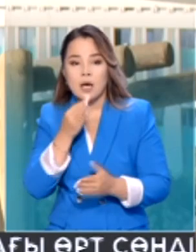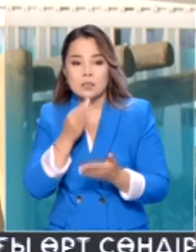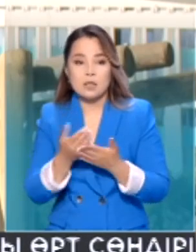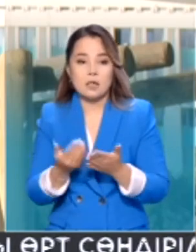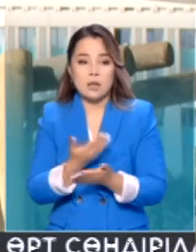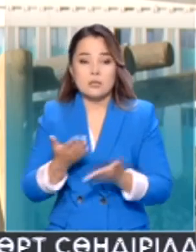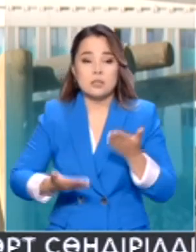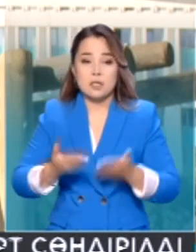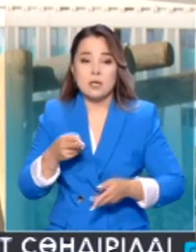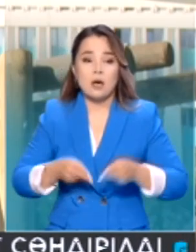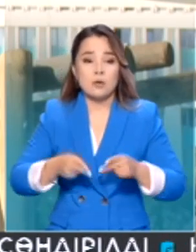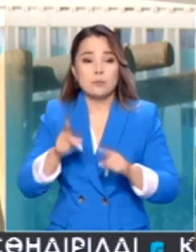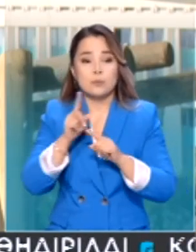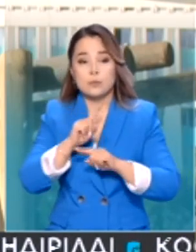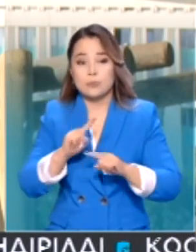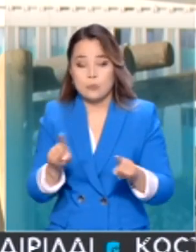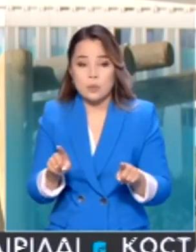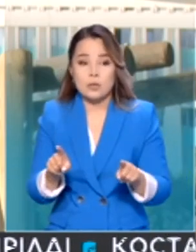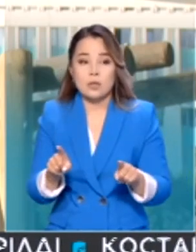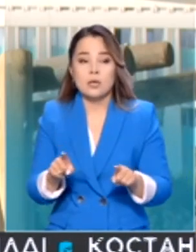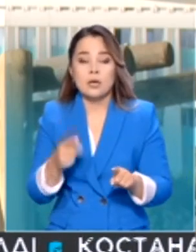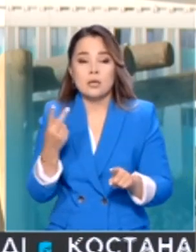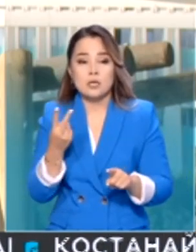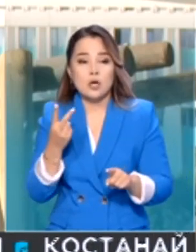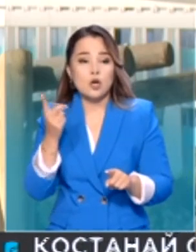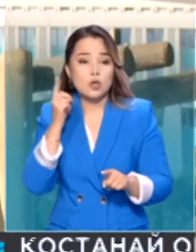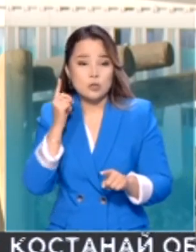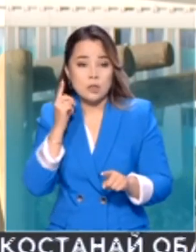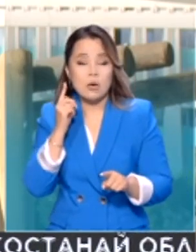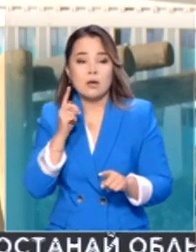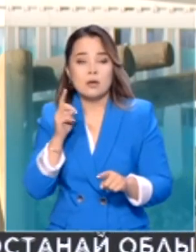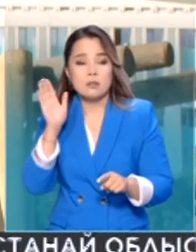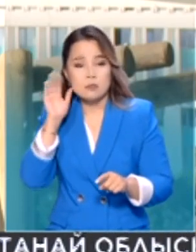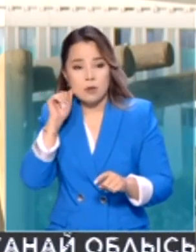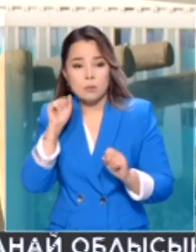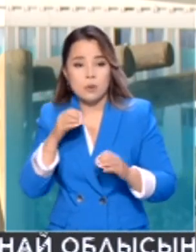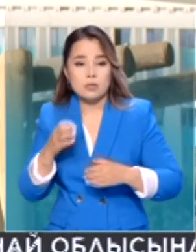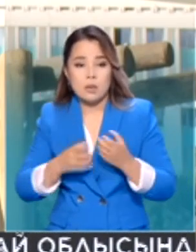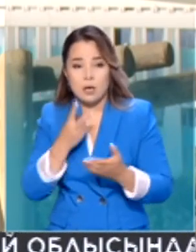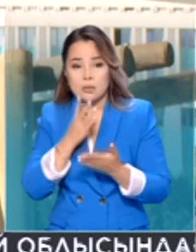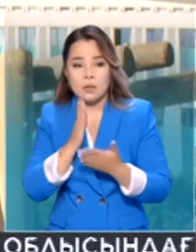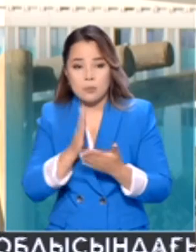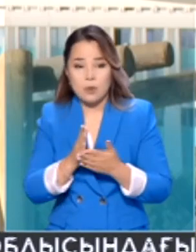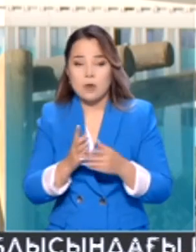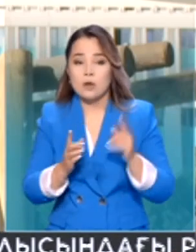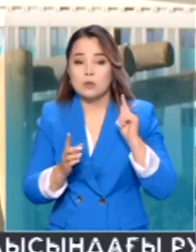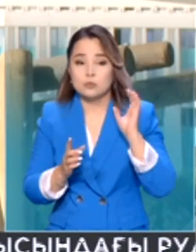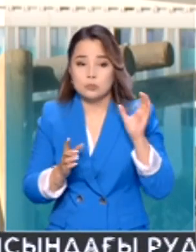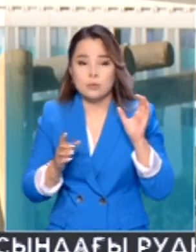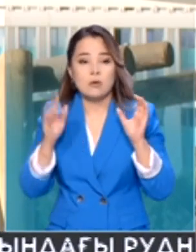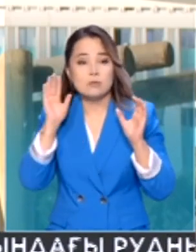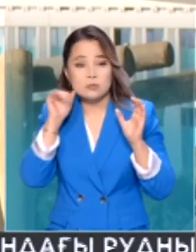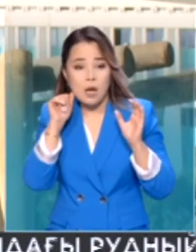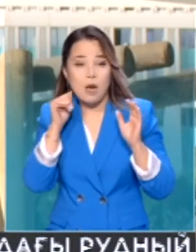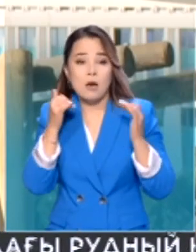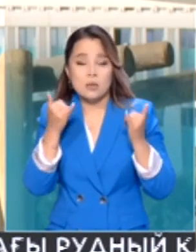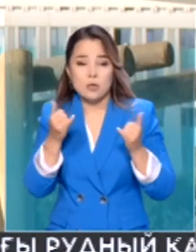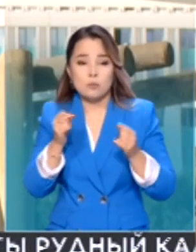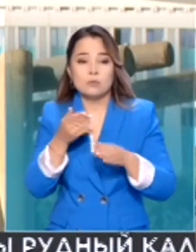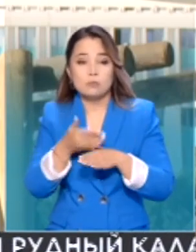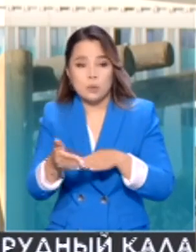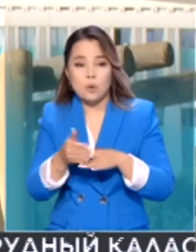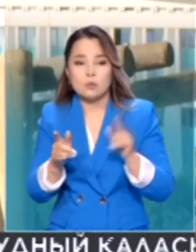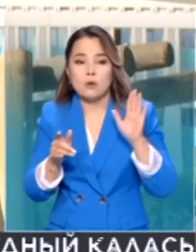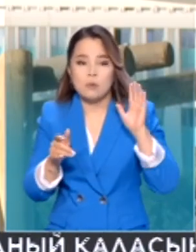операцияны жасамасақ, екінші құлағы да естімей қалу мүмкін болашақта. Себебі тағы да холестотома деген